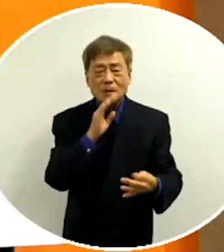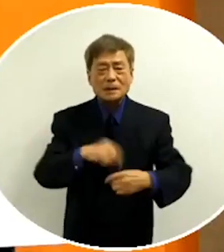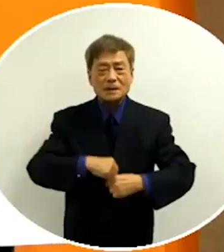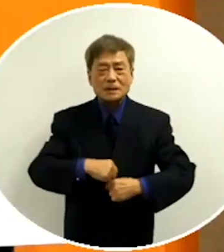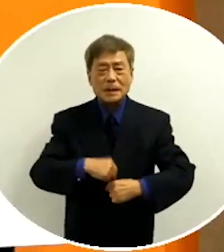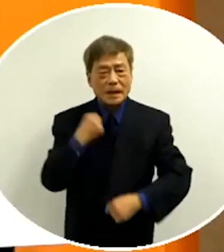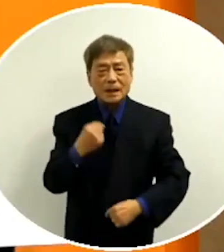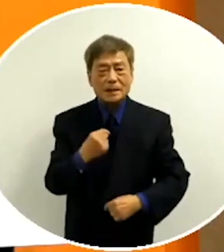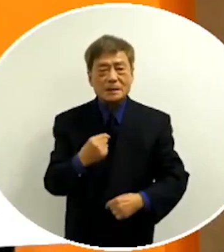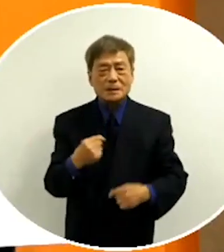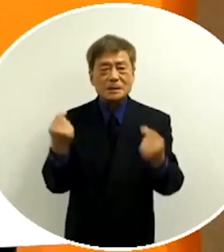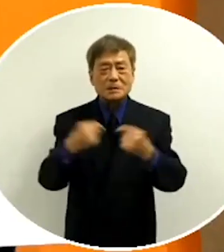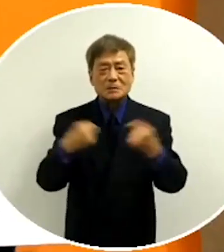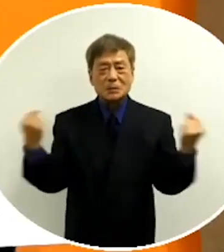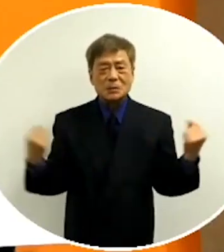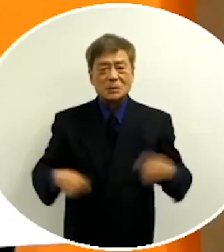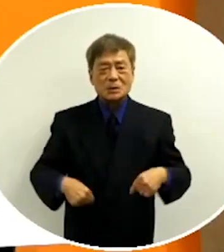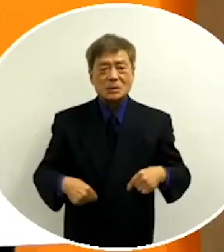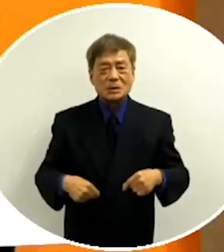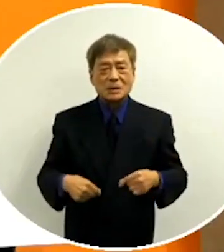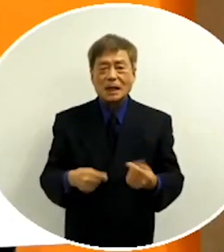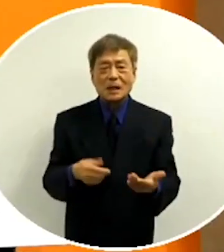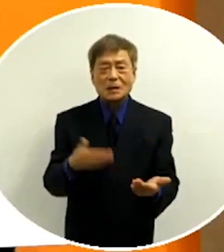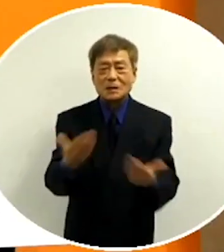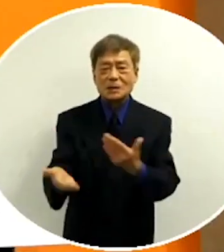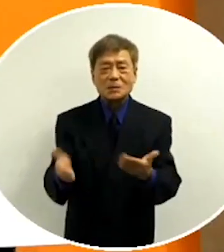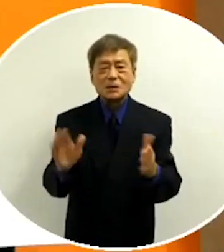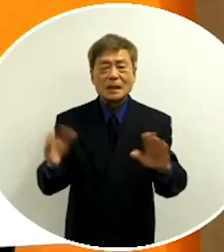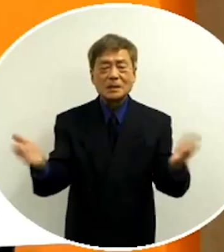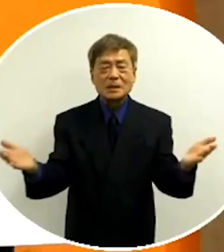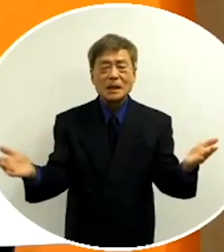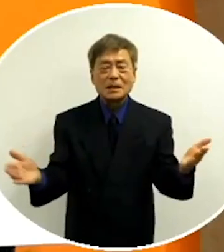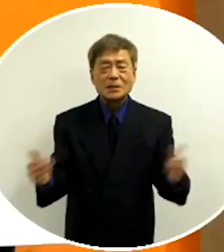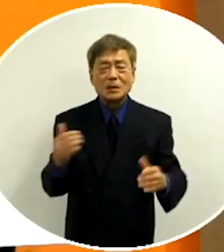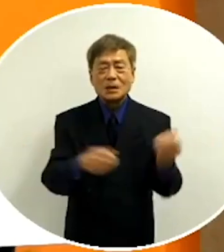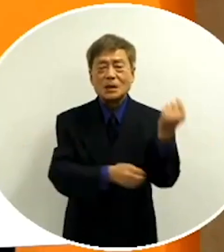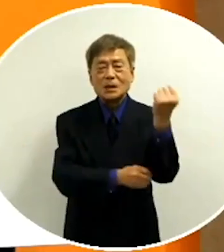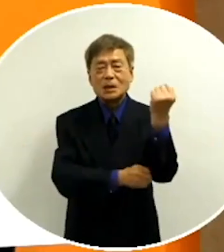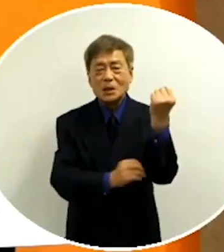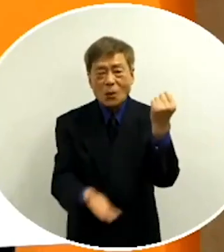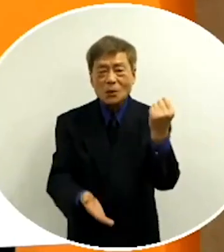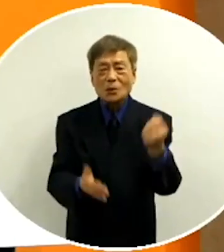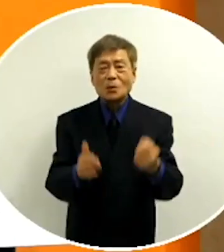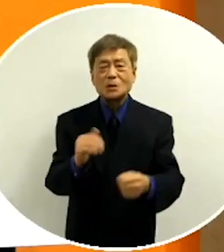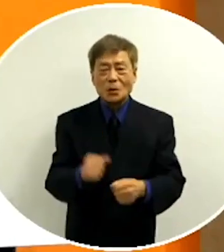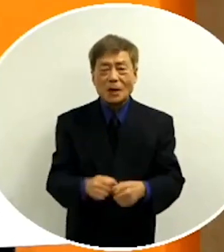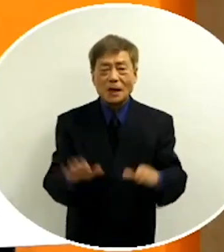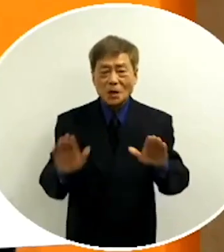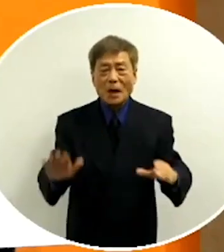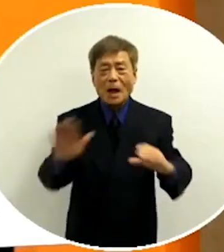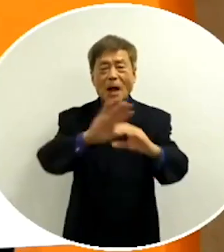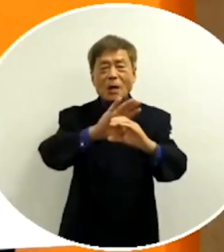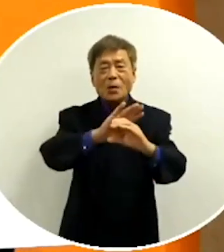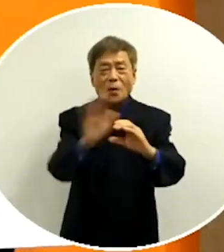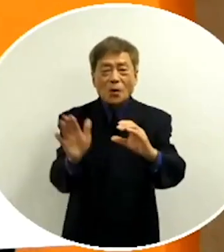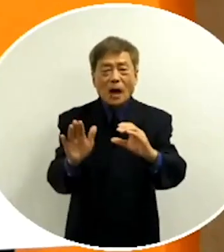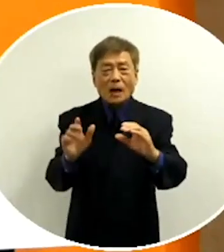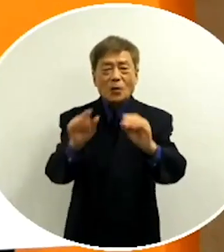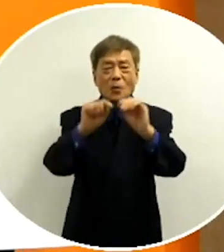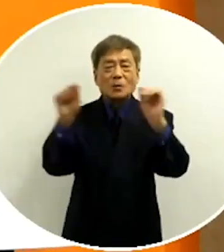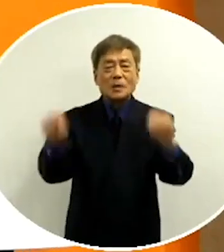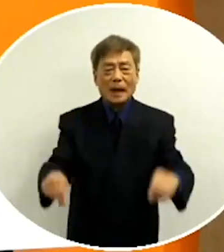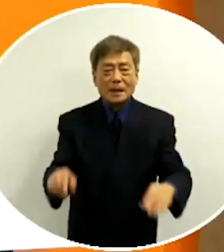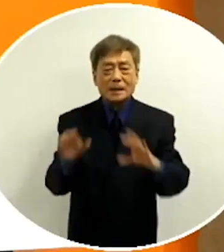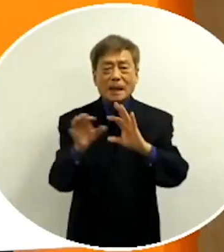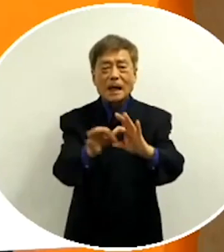しまうさらに私はやっぱり極めつけはこのこの中の1年半だったと思うんです